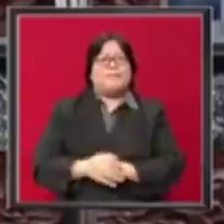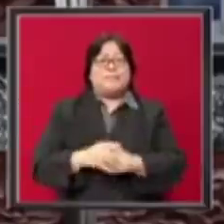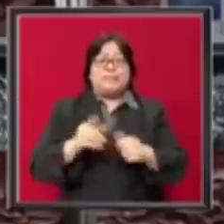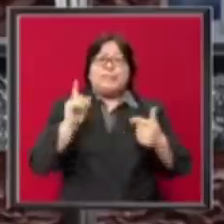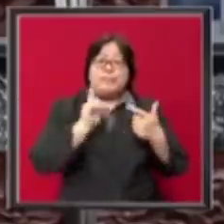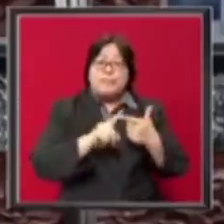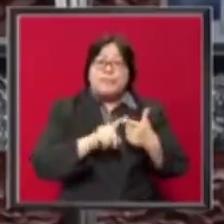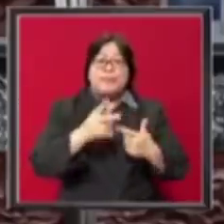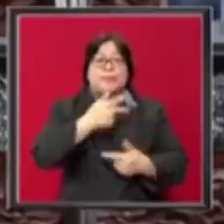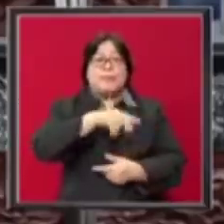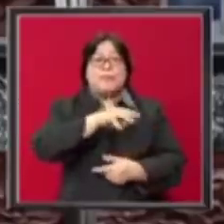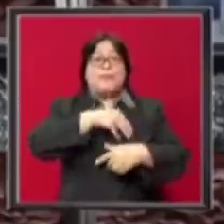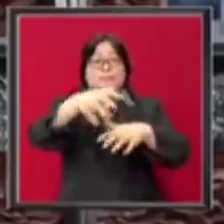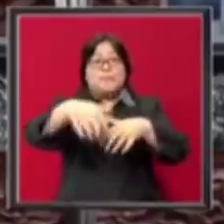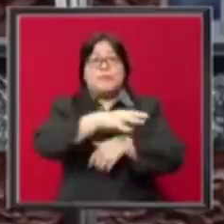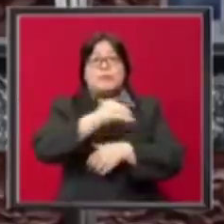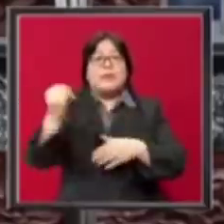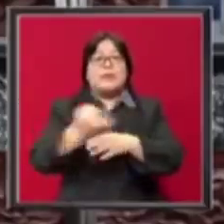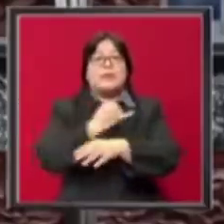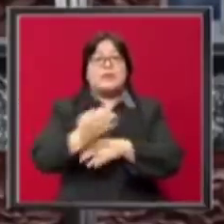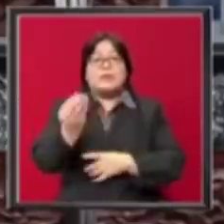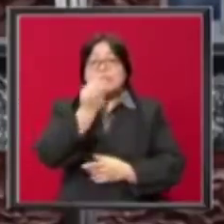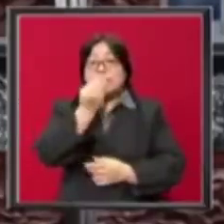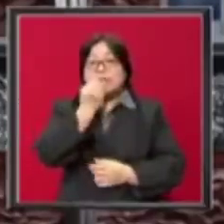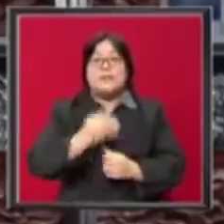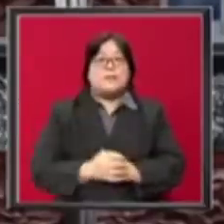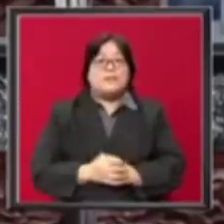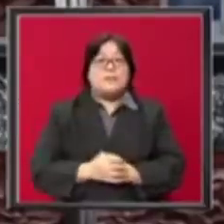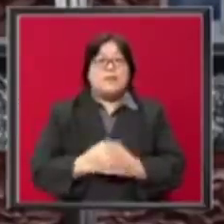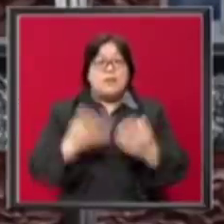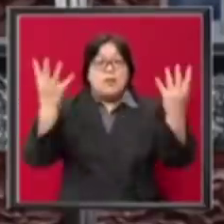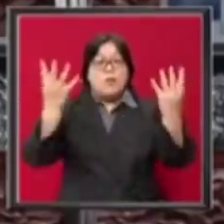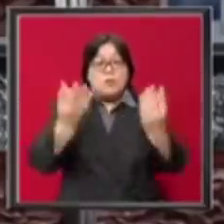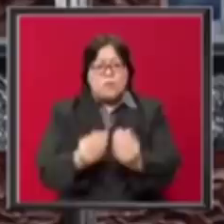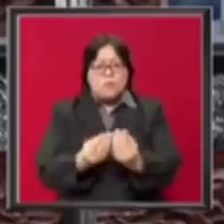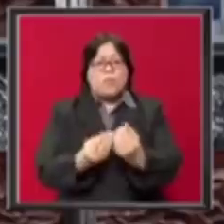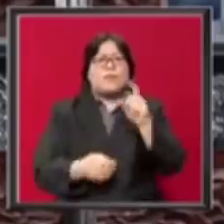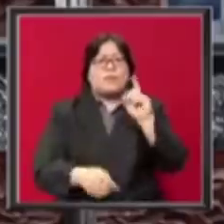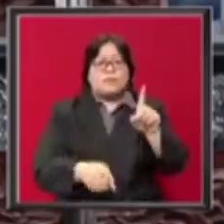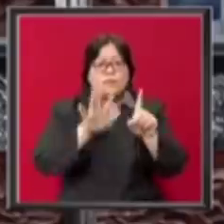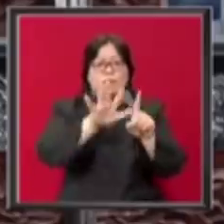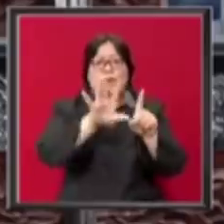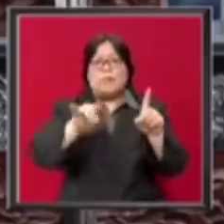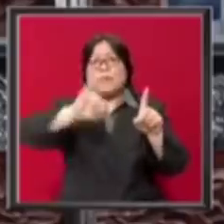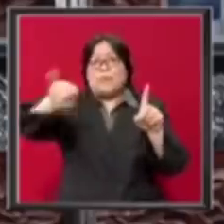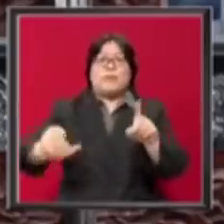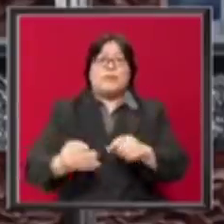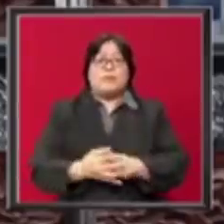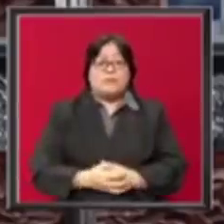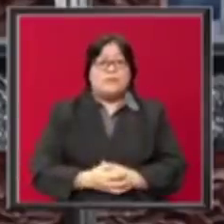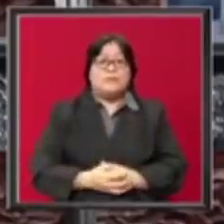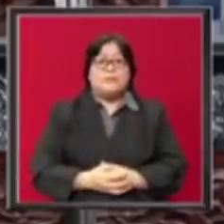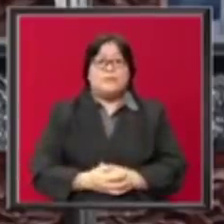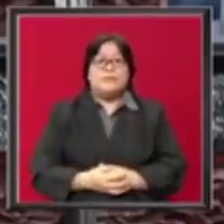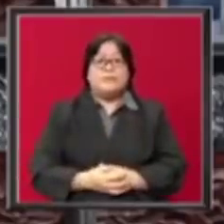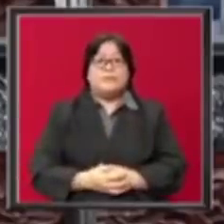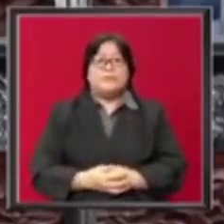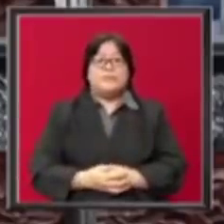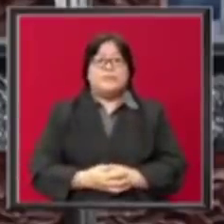Kementerian Pertanian dan Industri Makanan. Dia susut 158 juta.